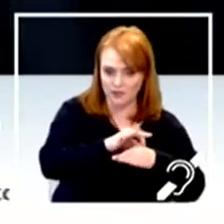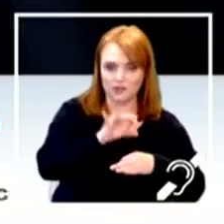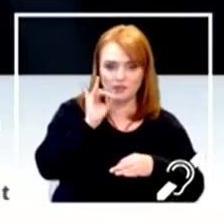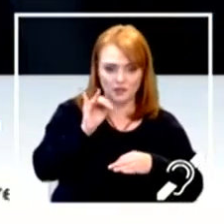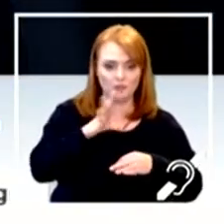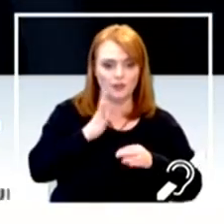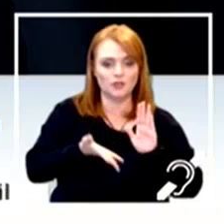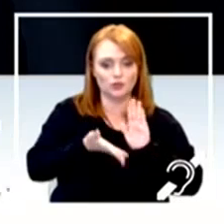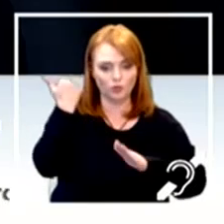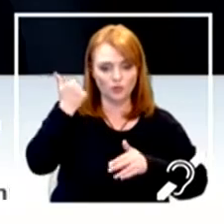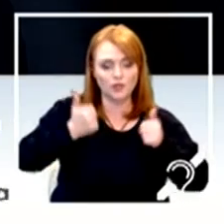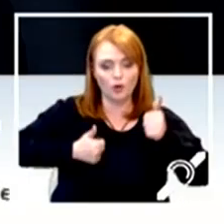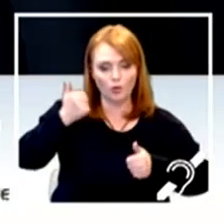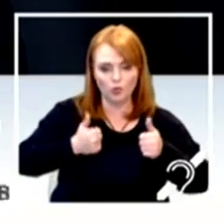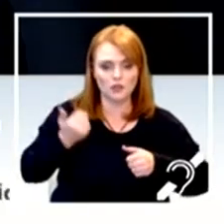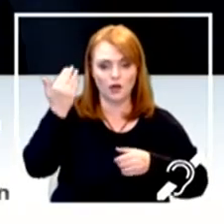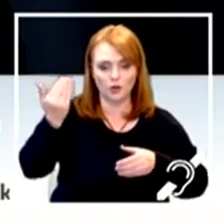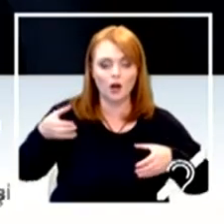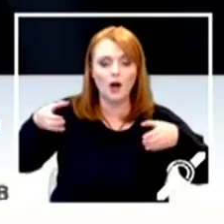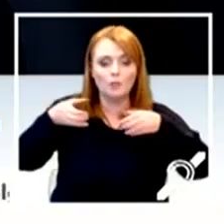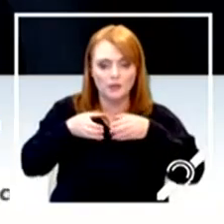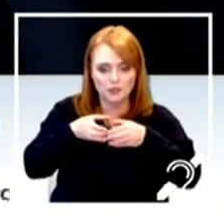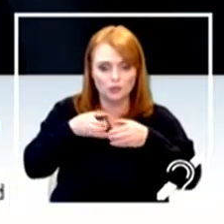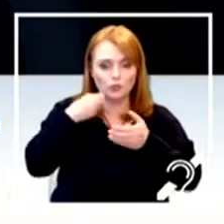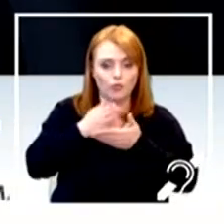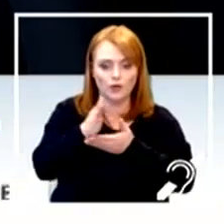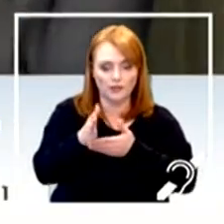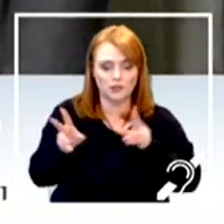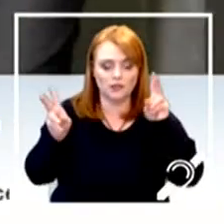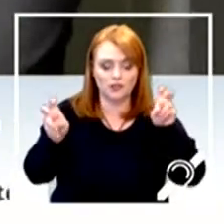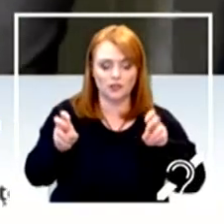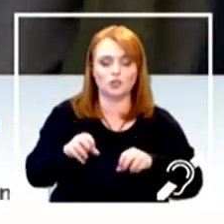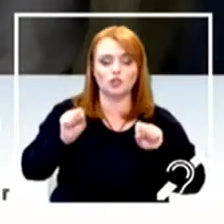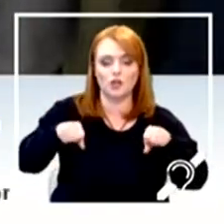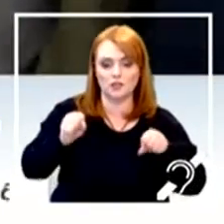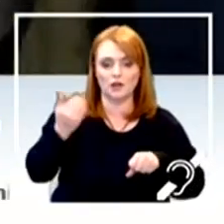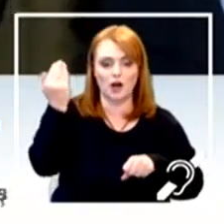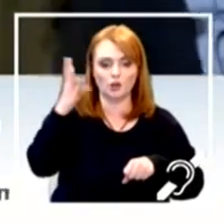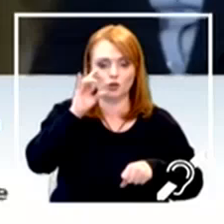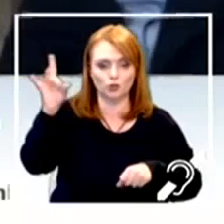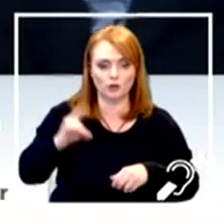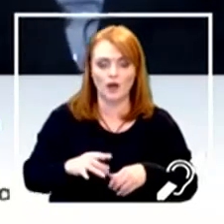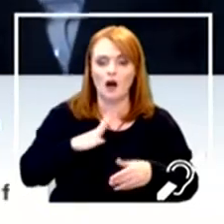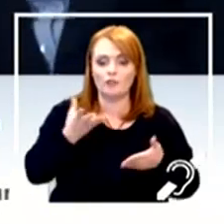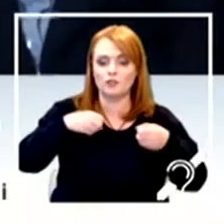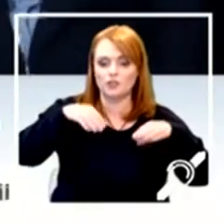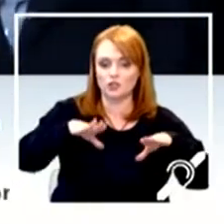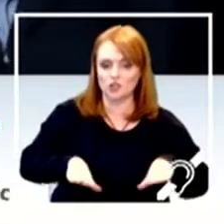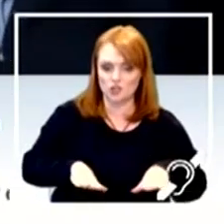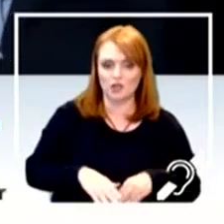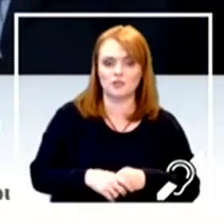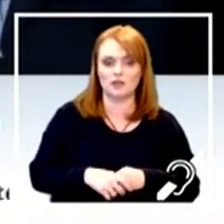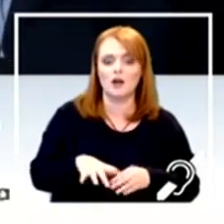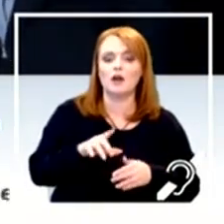Șor. Acest lucru s-a întâmplat cu doar 2 zile înainte de scrutinul electoral. Decizia a fost luată în contextul examinării